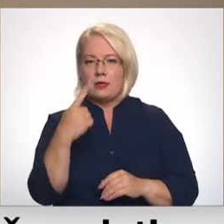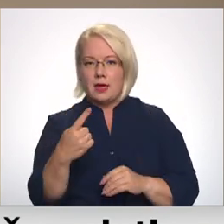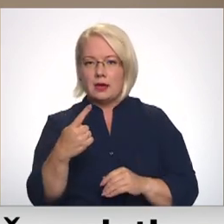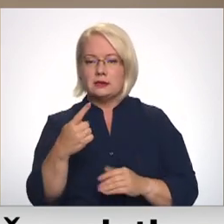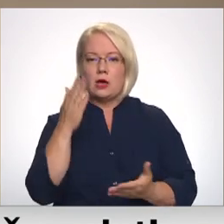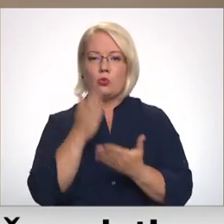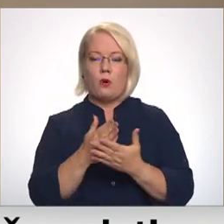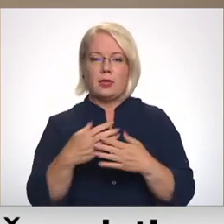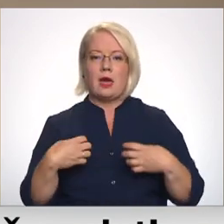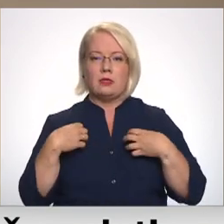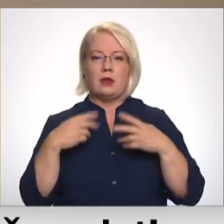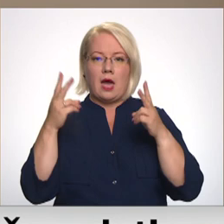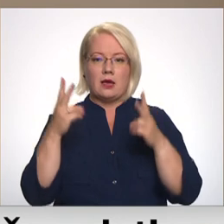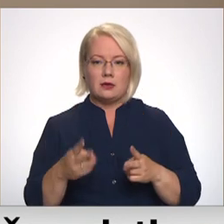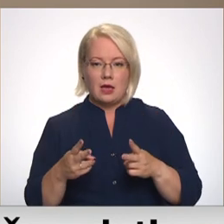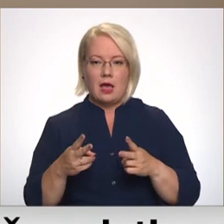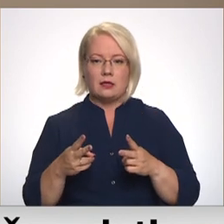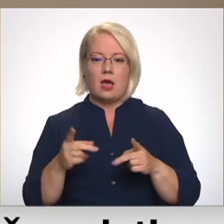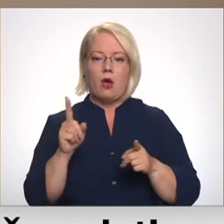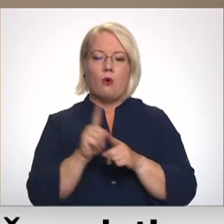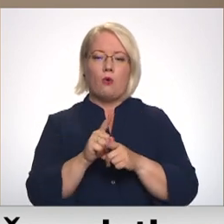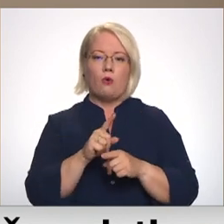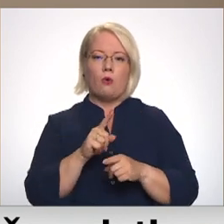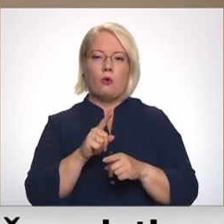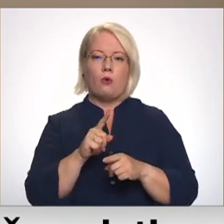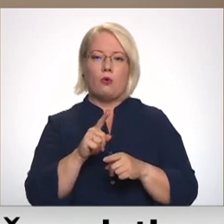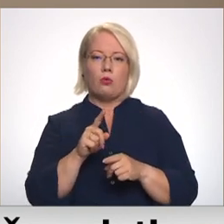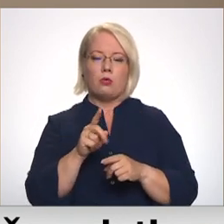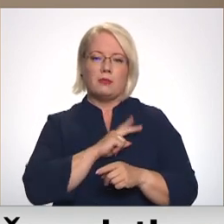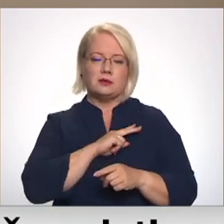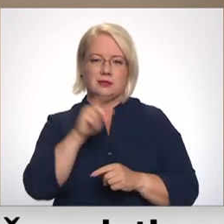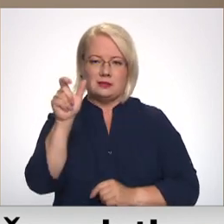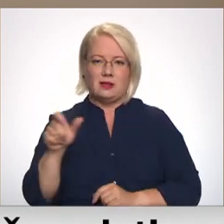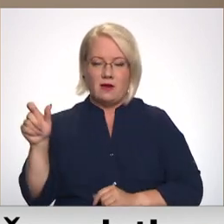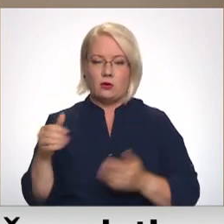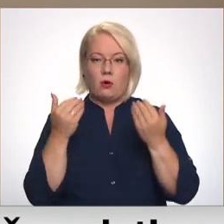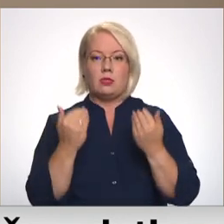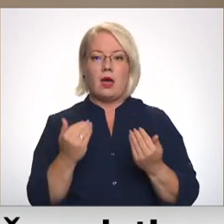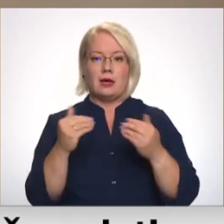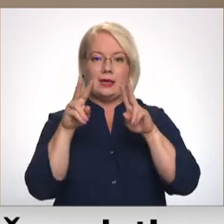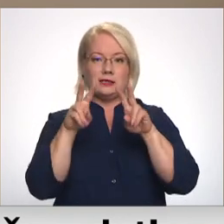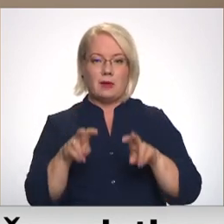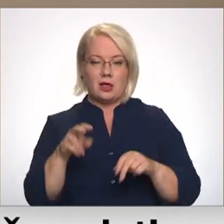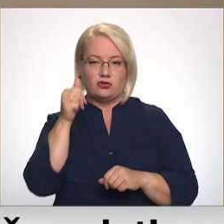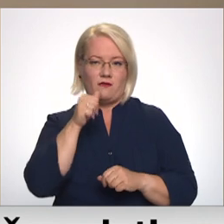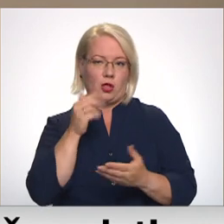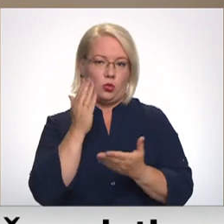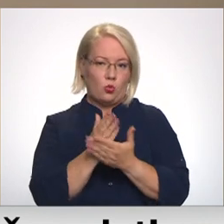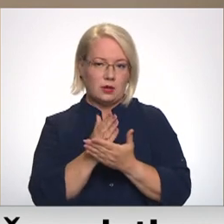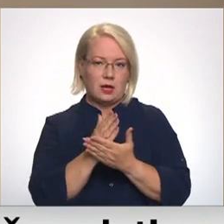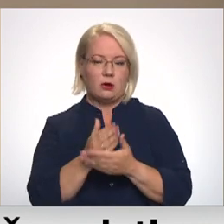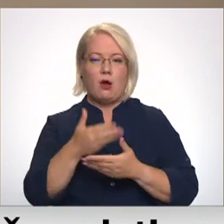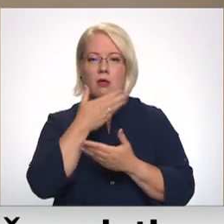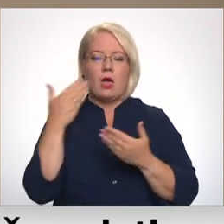notika traģēdija un gaiboja cilvēki. Jo pašlaik izmeklēšana vēl notiek un